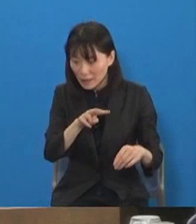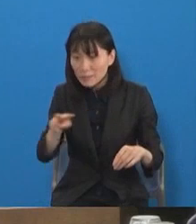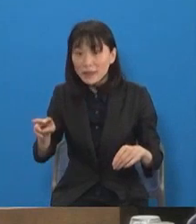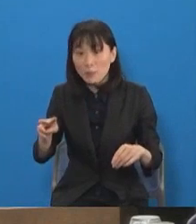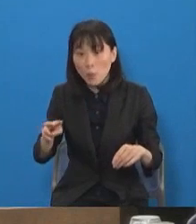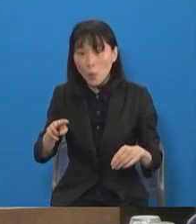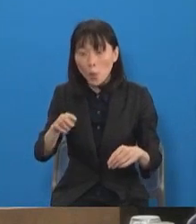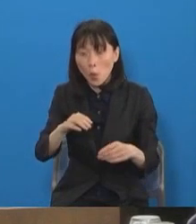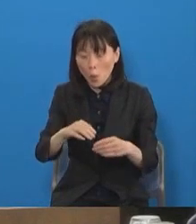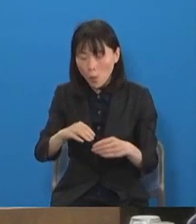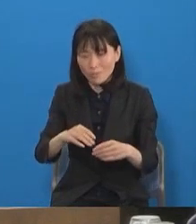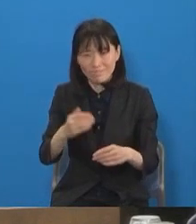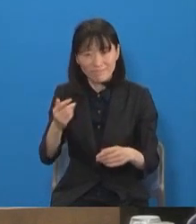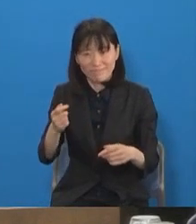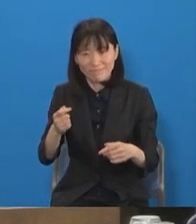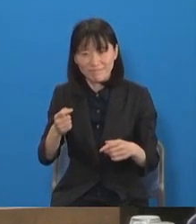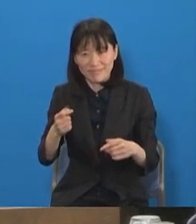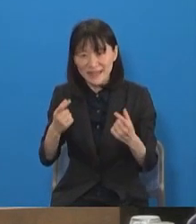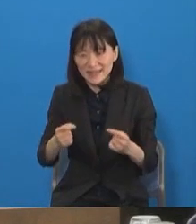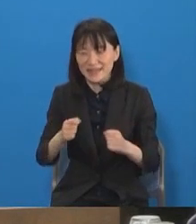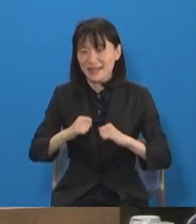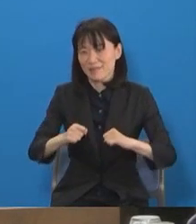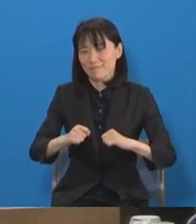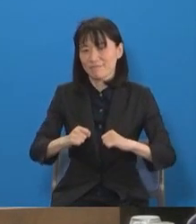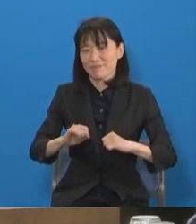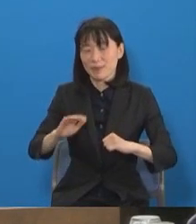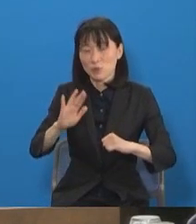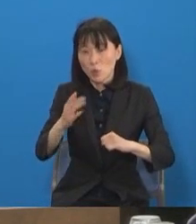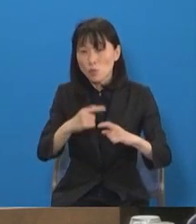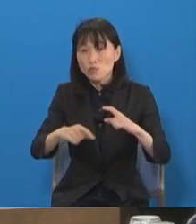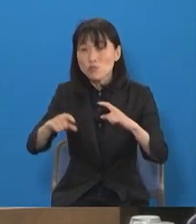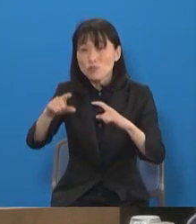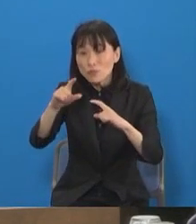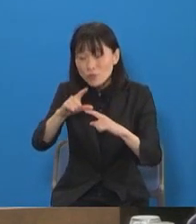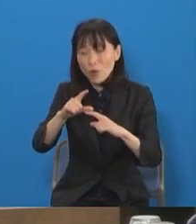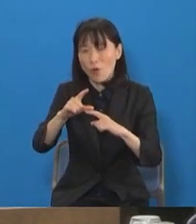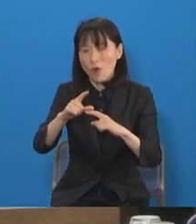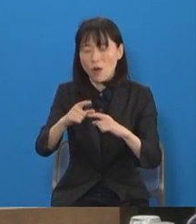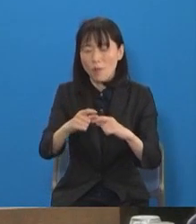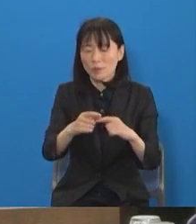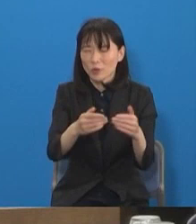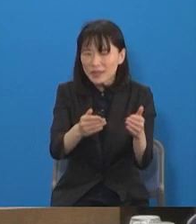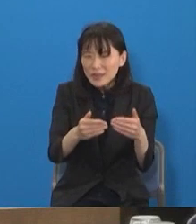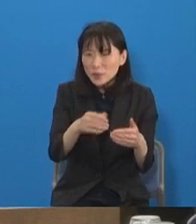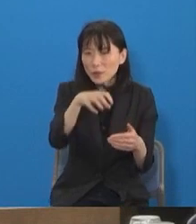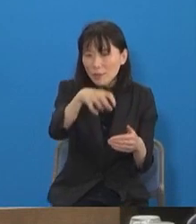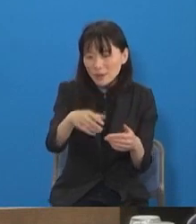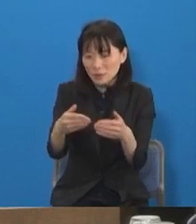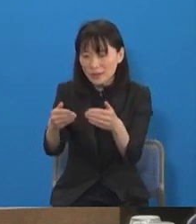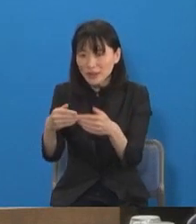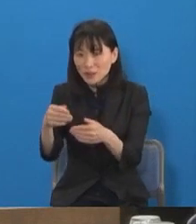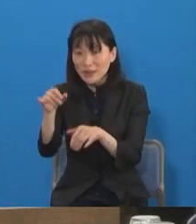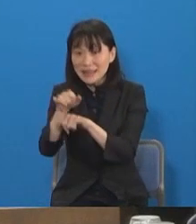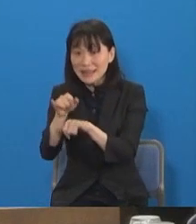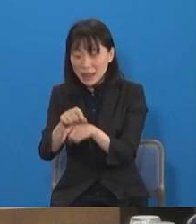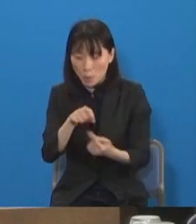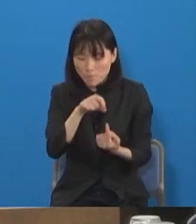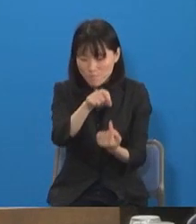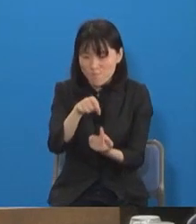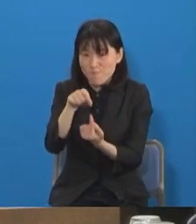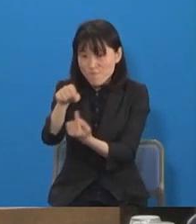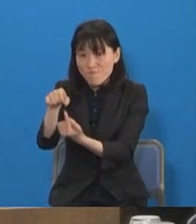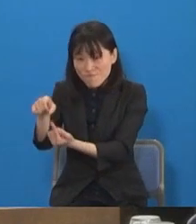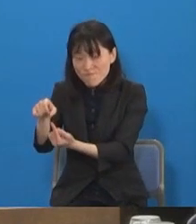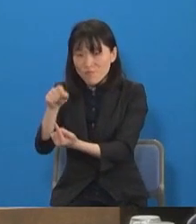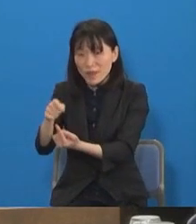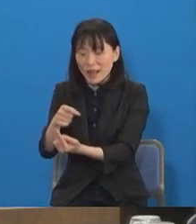維持しております。が、その上で、より必要なところに必要な人材を配置することが